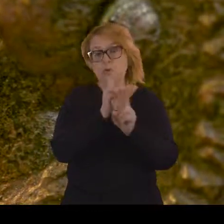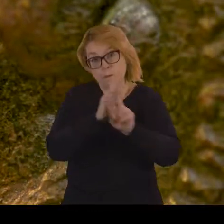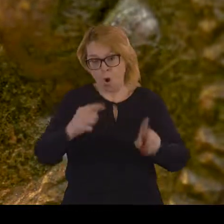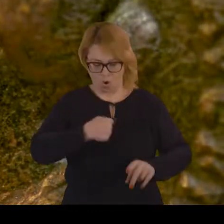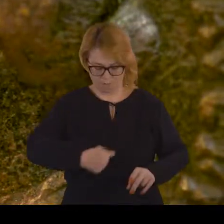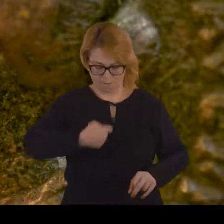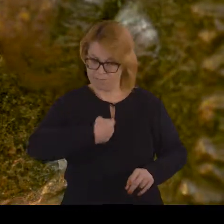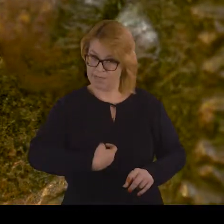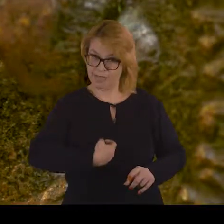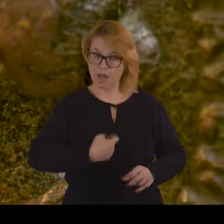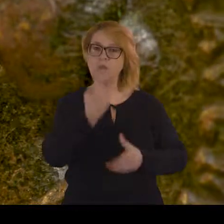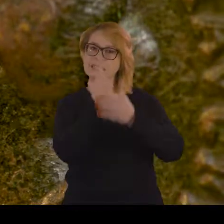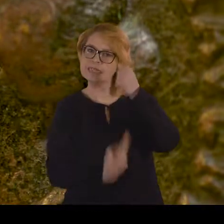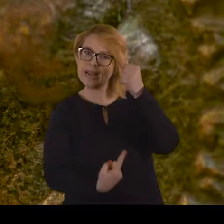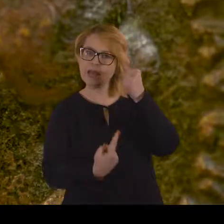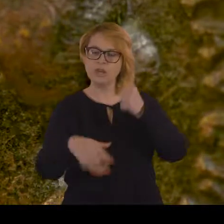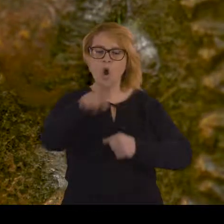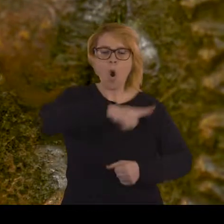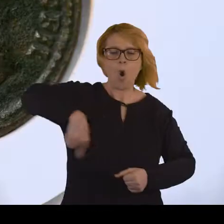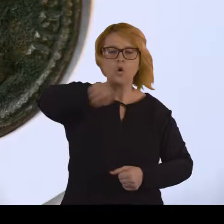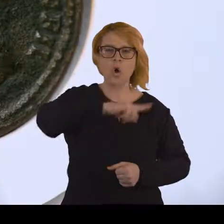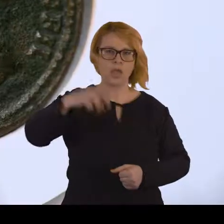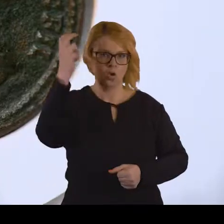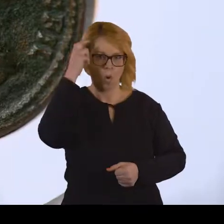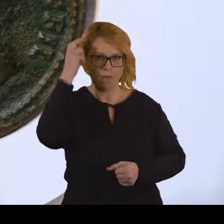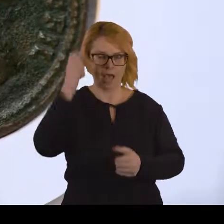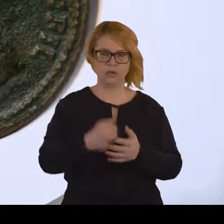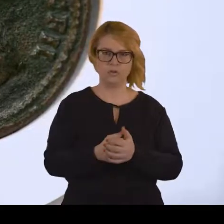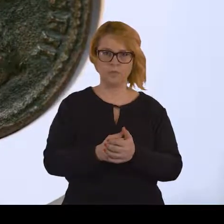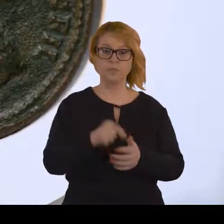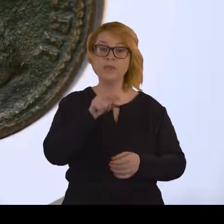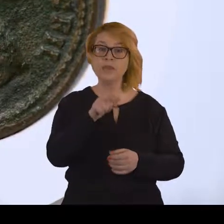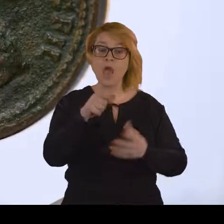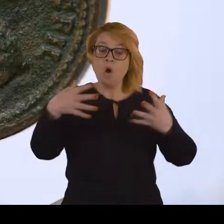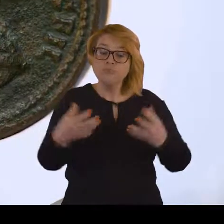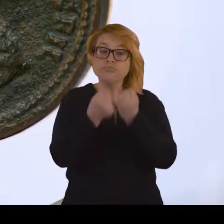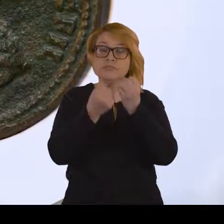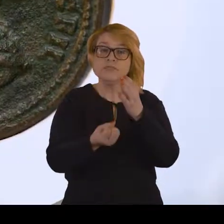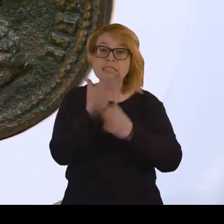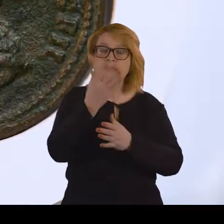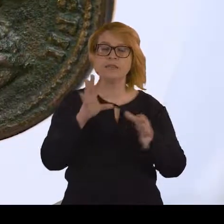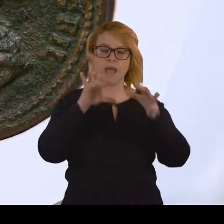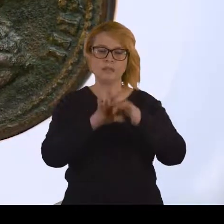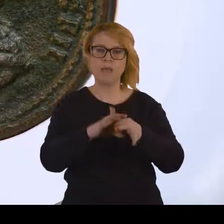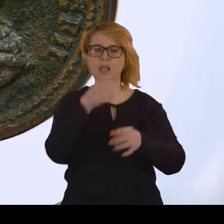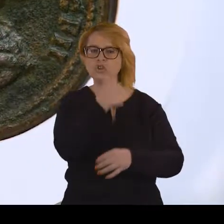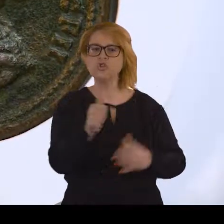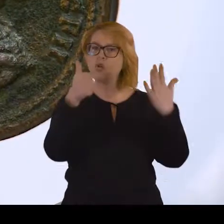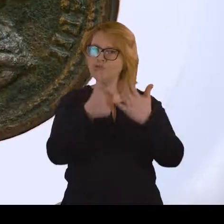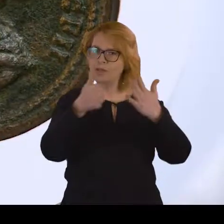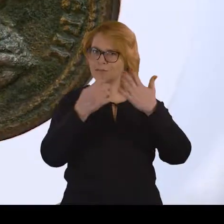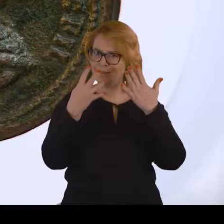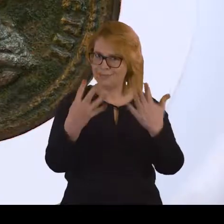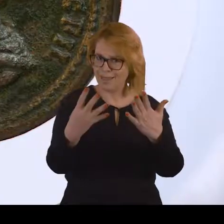medailón Faustíny stratený v okolí Komárna. Jeho vznik sa všeobecne spája s rokom 169,